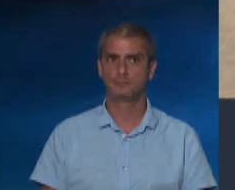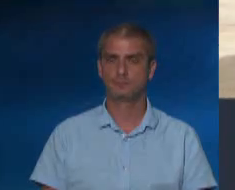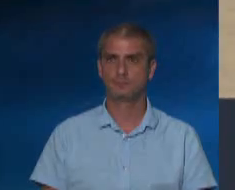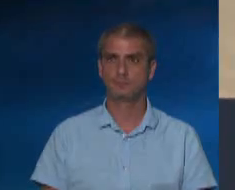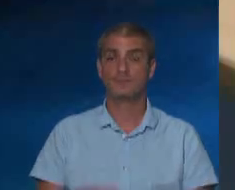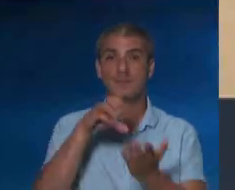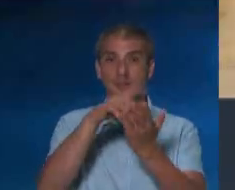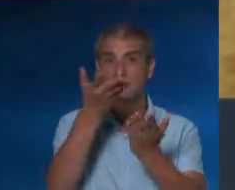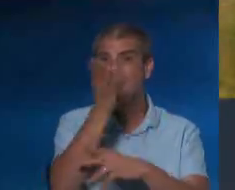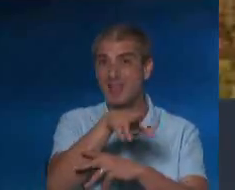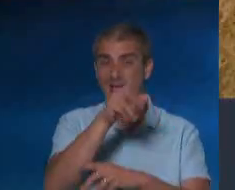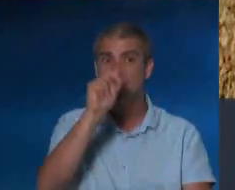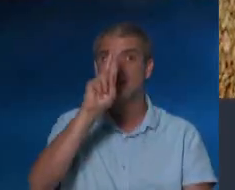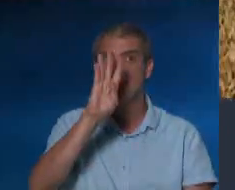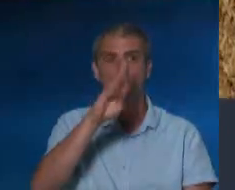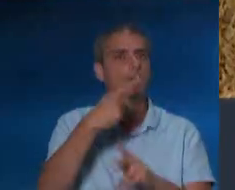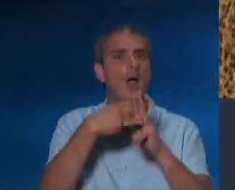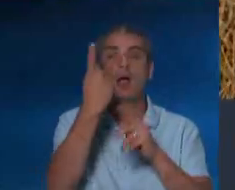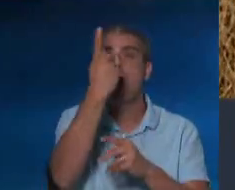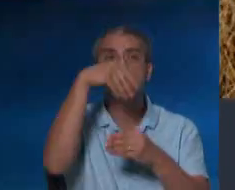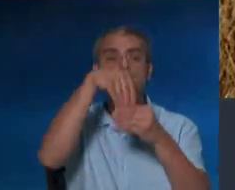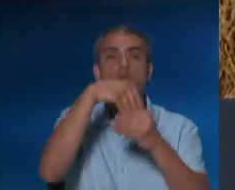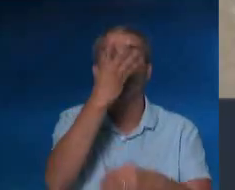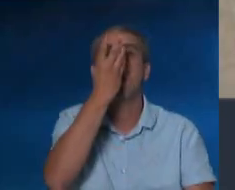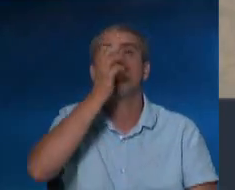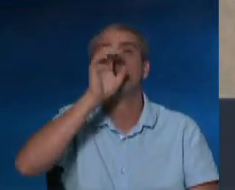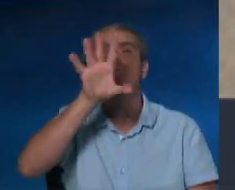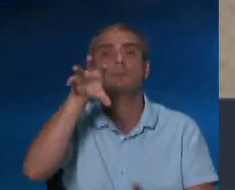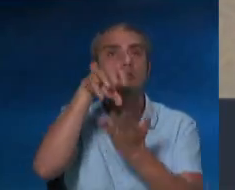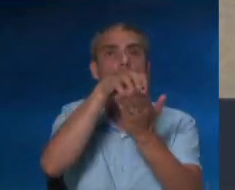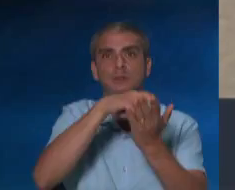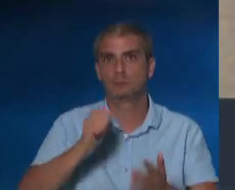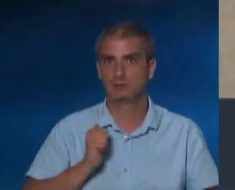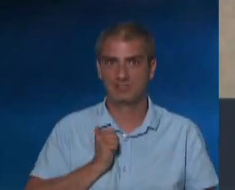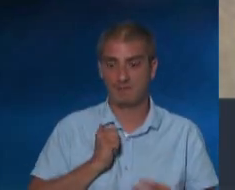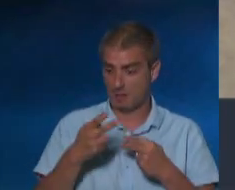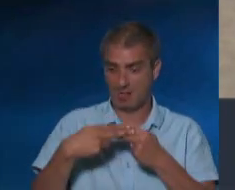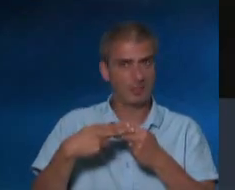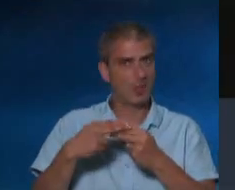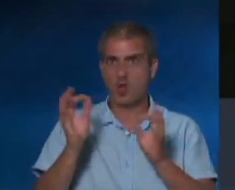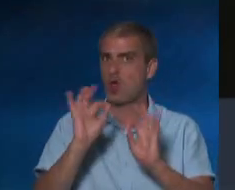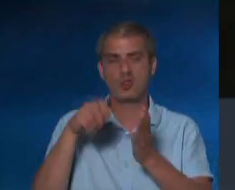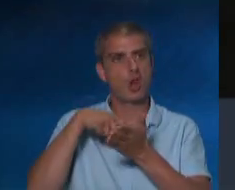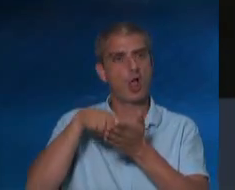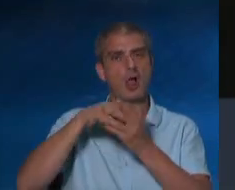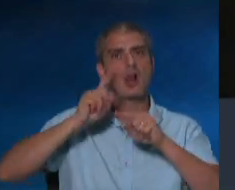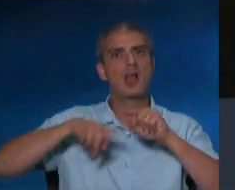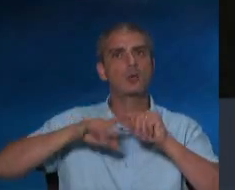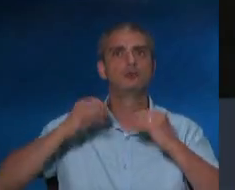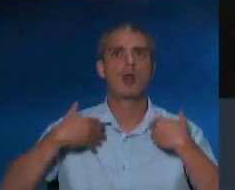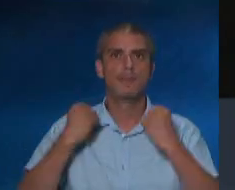הבסיס שבו נהרג ניב הוא רק אחד מתוך 45 בסיסים שלידם עדיין לא תוקנו ליקויים